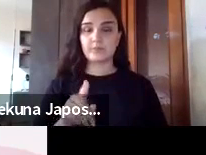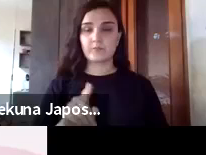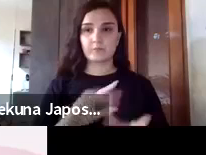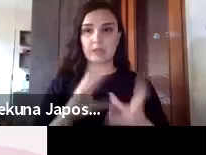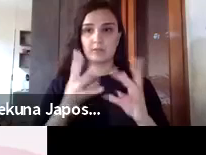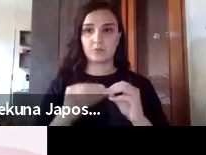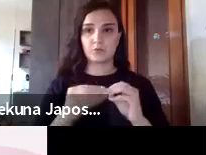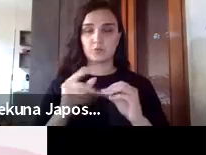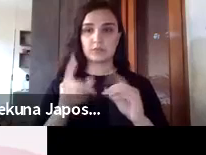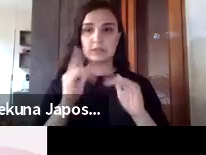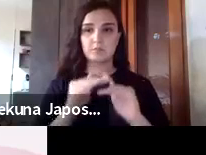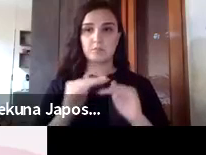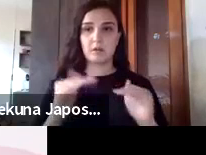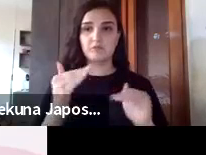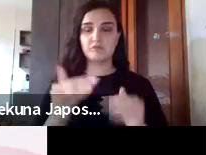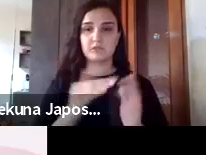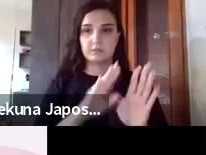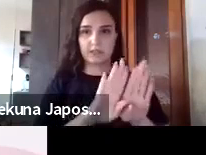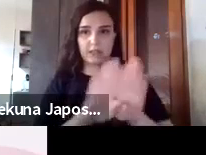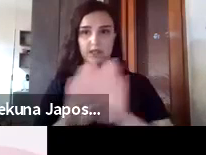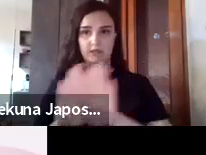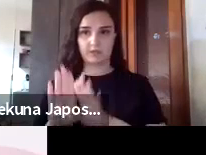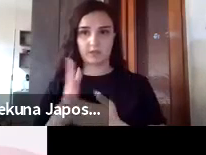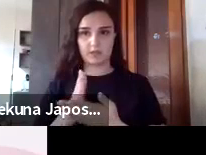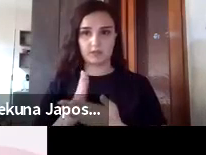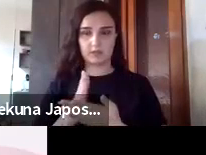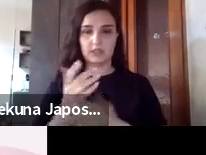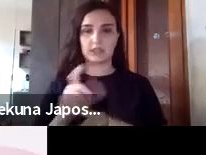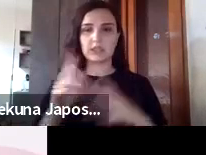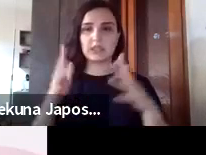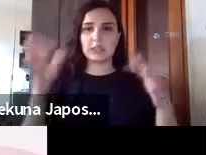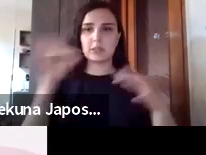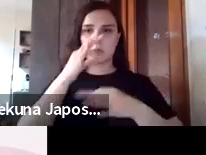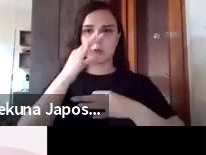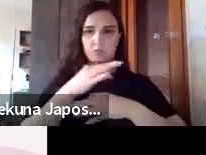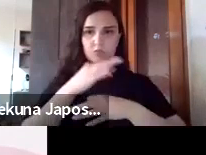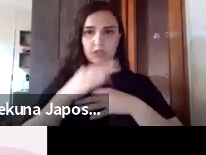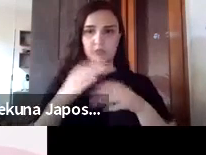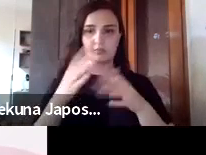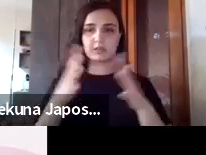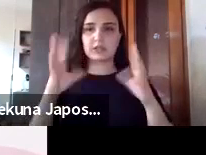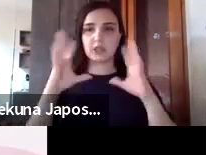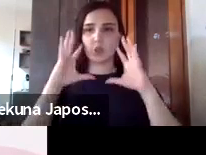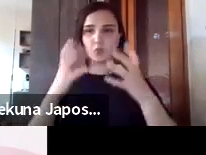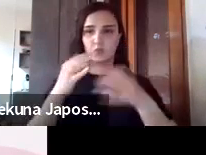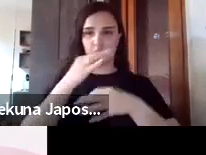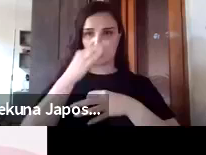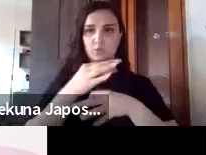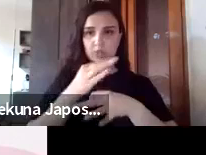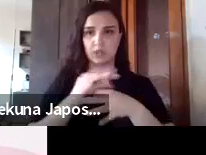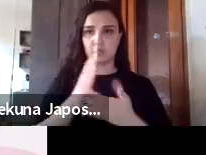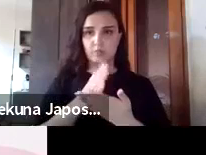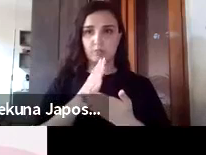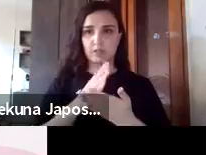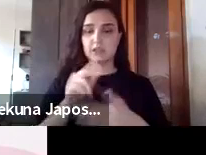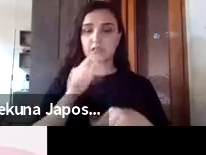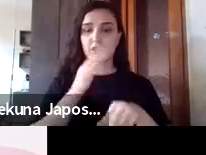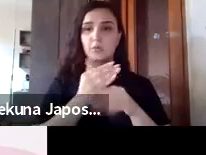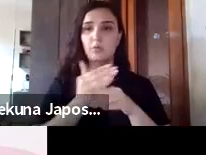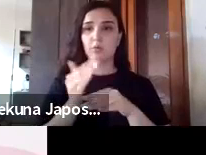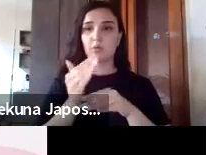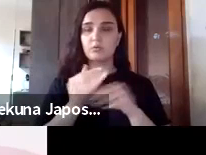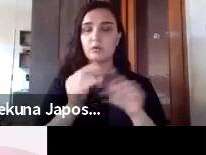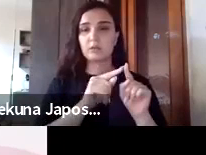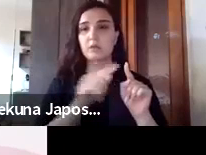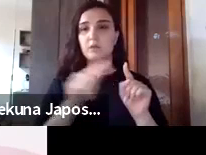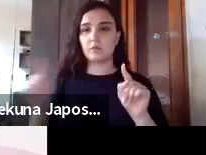აბსოლუტურად ბავშვის მიხედვით. ეს არის ძალიან დიდი პასუხისმგებლობა, ძალიან სერიოზული პასუხისმგებლობა და დროთა განმავლობაში, რა